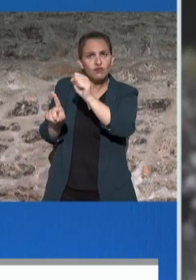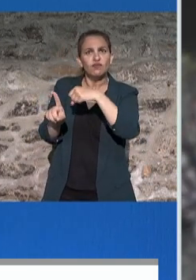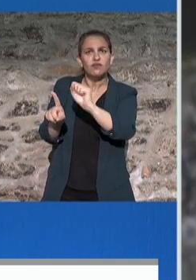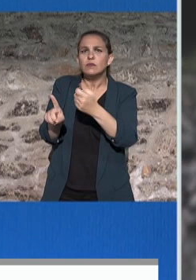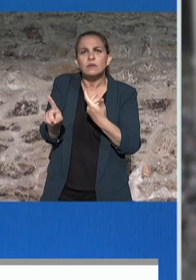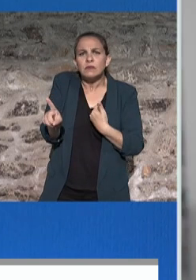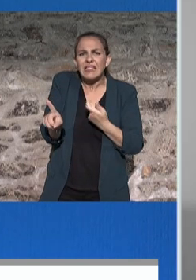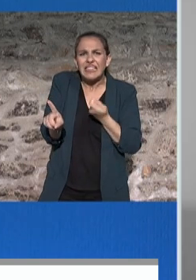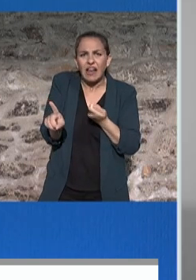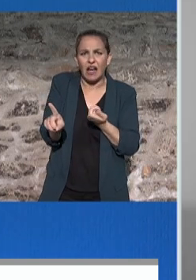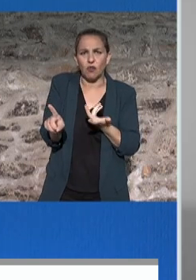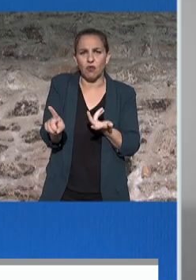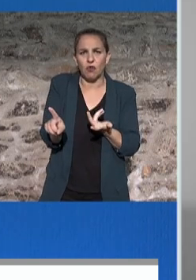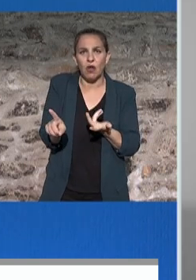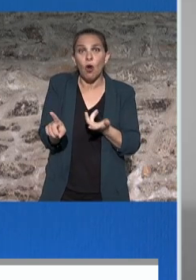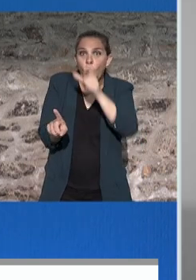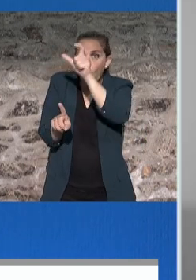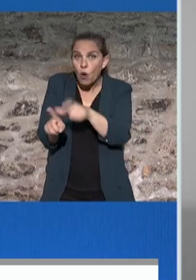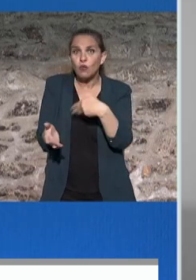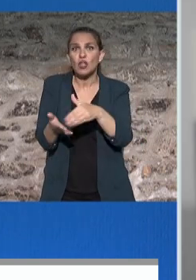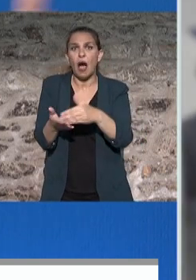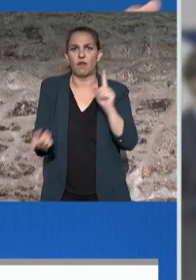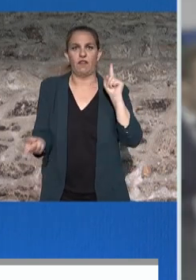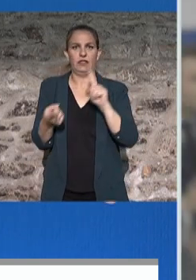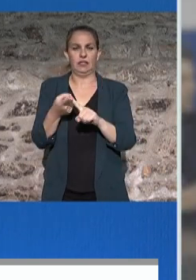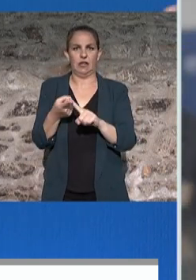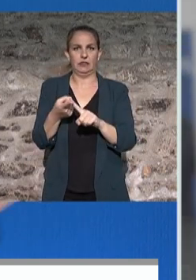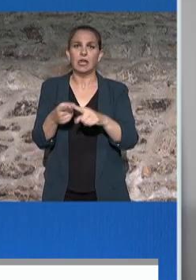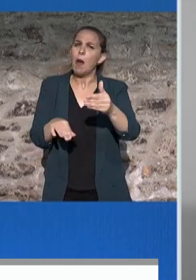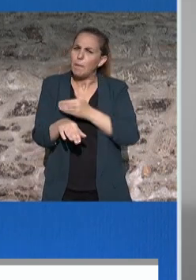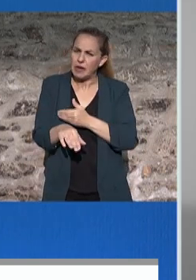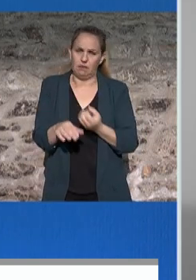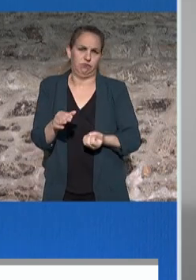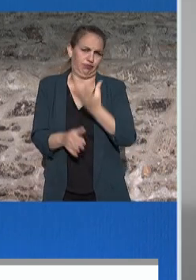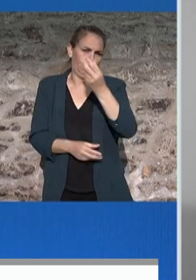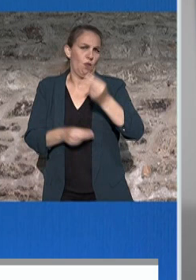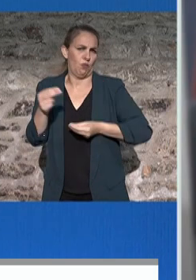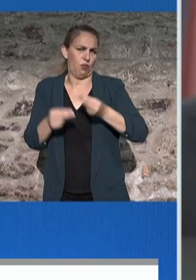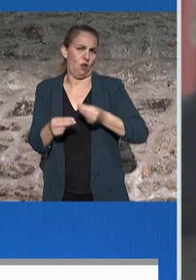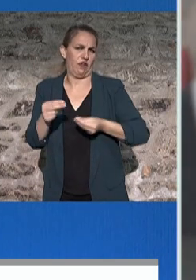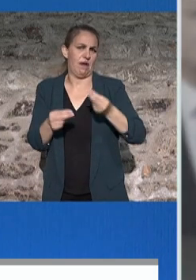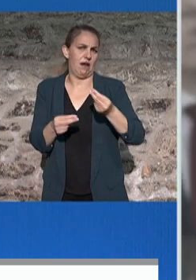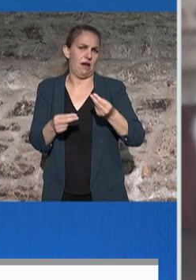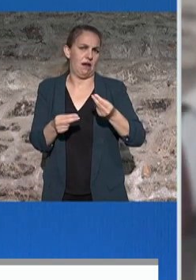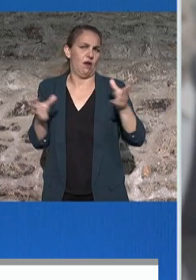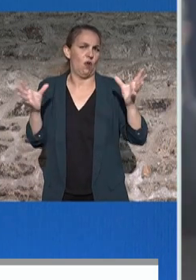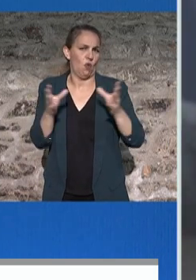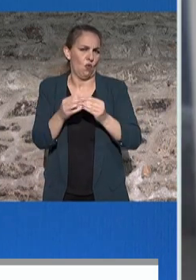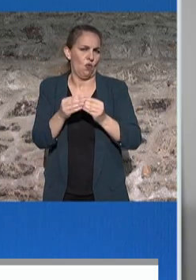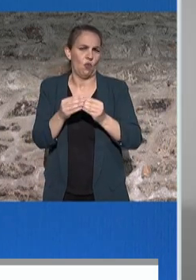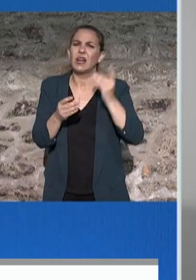Νέα Δημοκρατία χαρά σε αυτή τη διαχωριστική γραμμή δεν είναι άλλος από την μεγάλη δεξαμενή των αναποφάσιστων, τα ποσοστά των